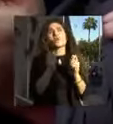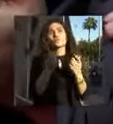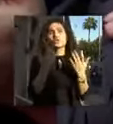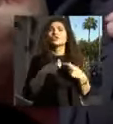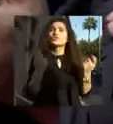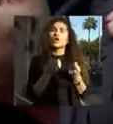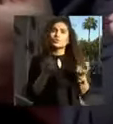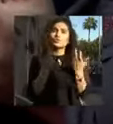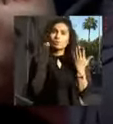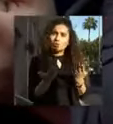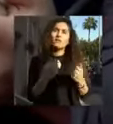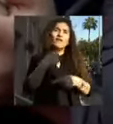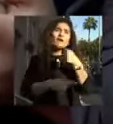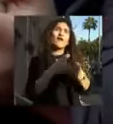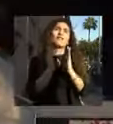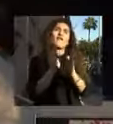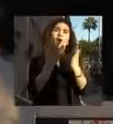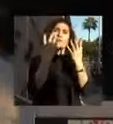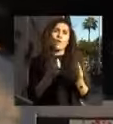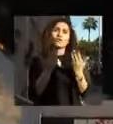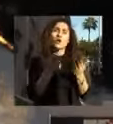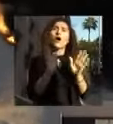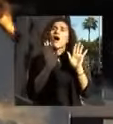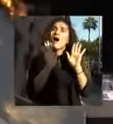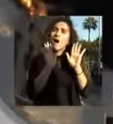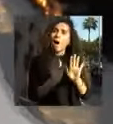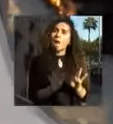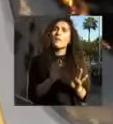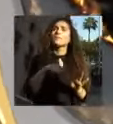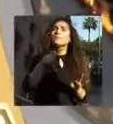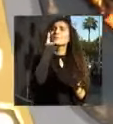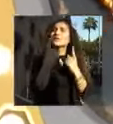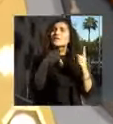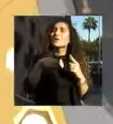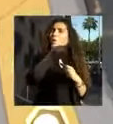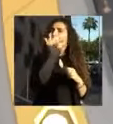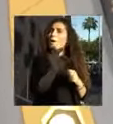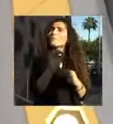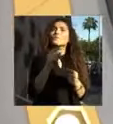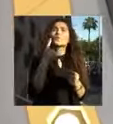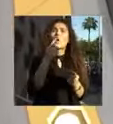Çalışıyoruz. Çalışmaya da devam ediyoruz. Ama birileri